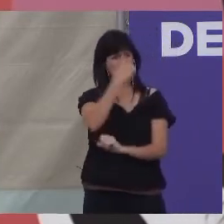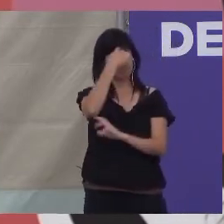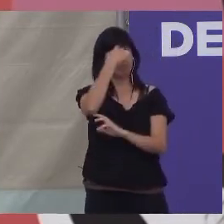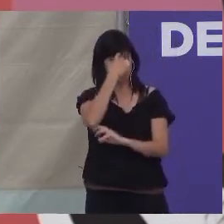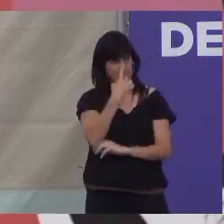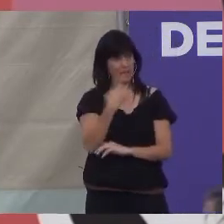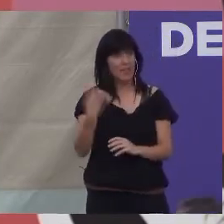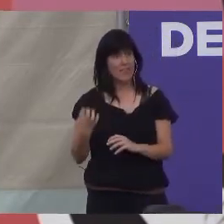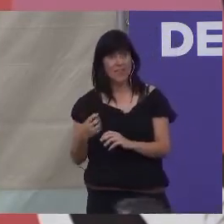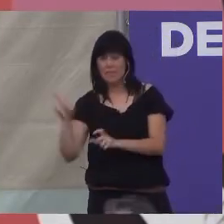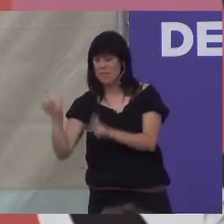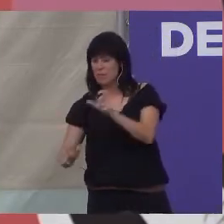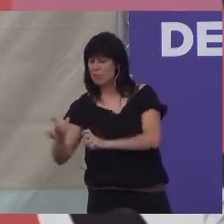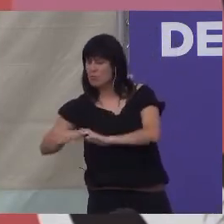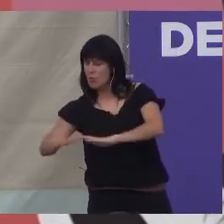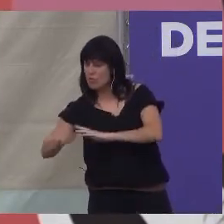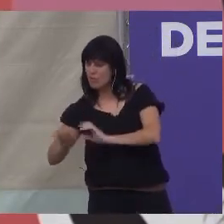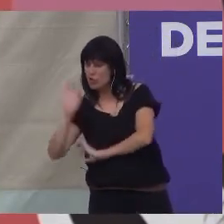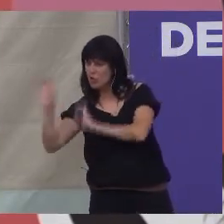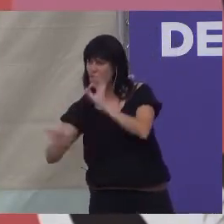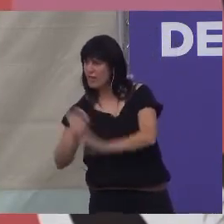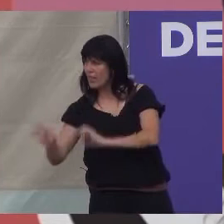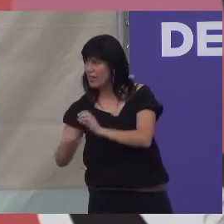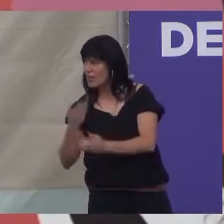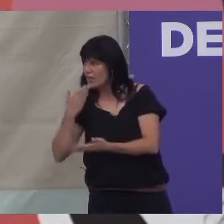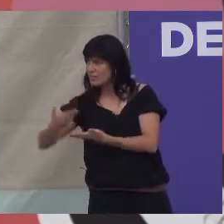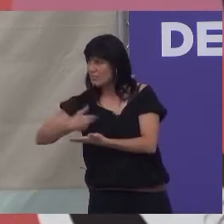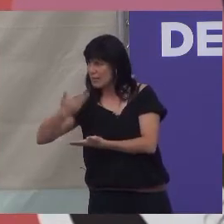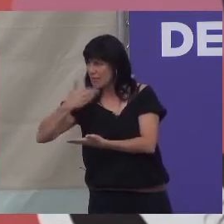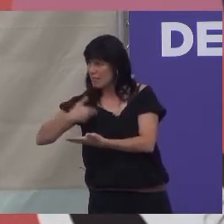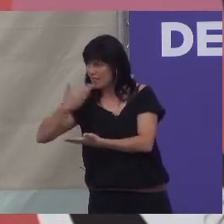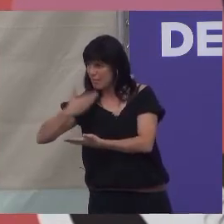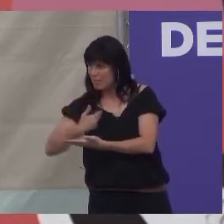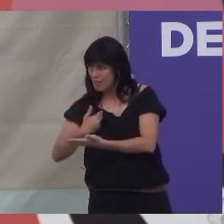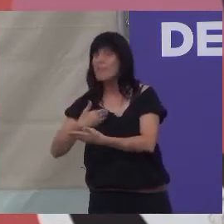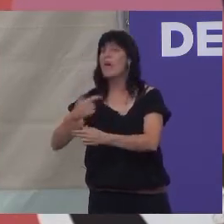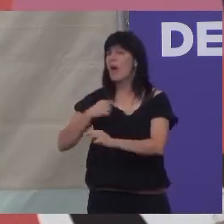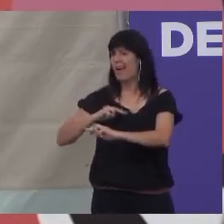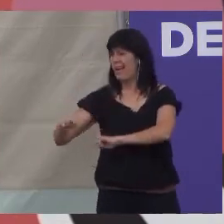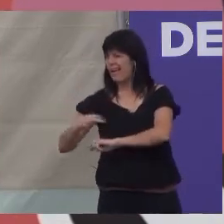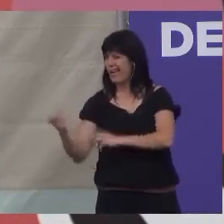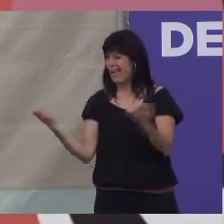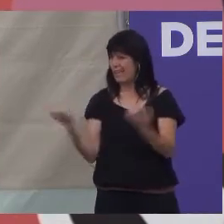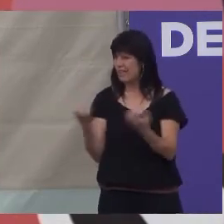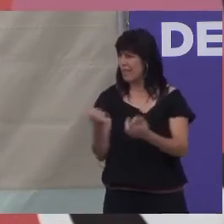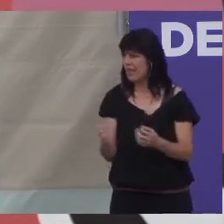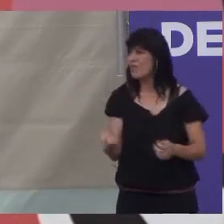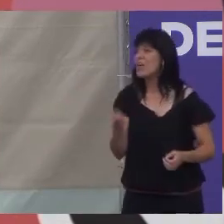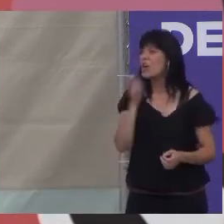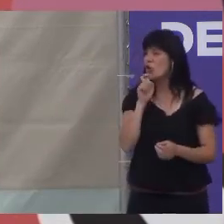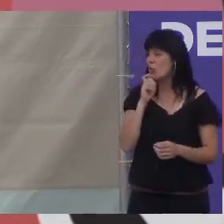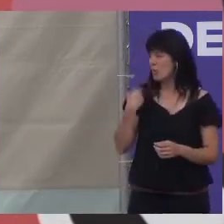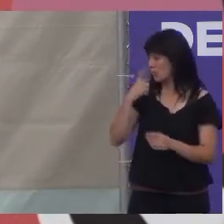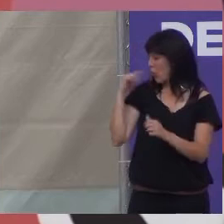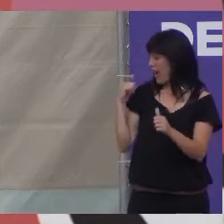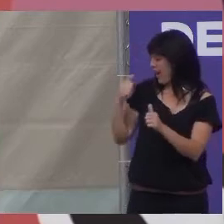a les reivindicacions de moviments i organitzacions socials que lluiten per recuperar els drets arrabassats en els últims